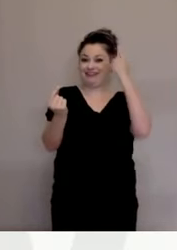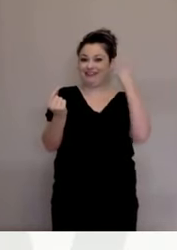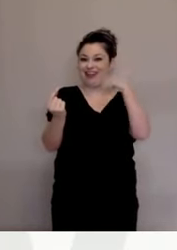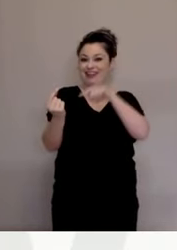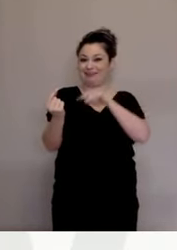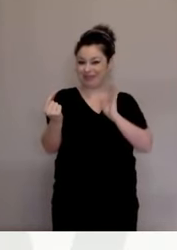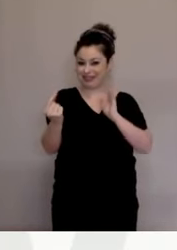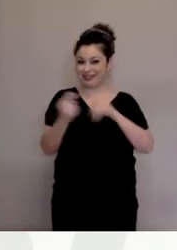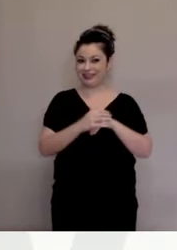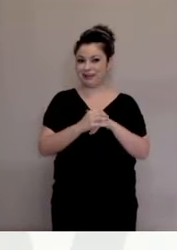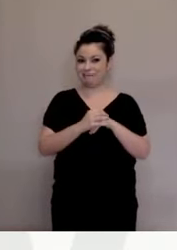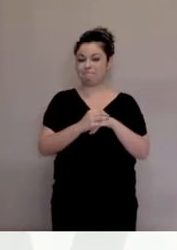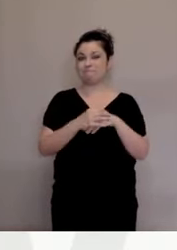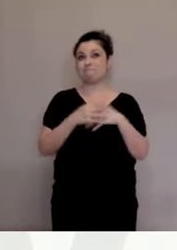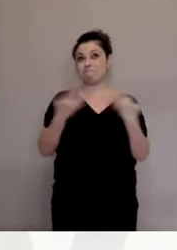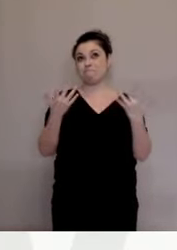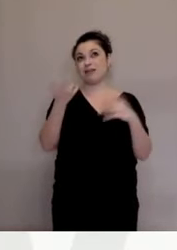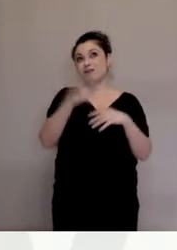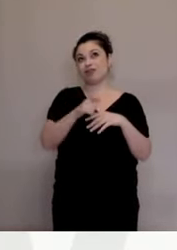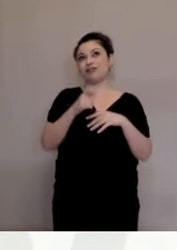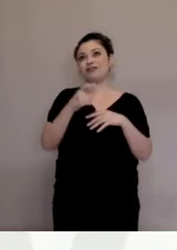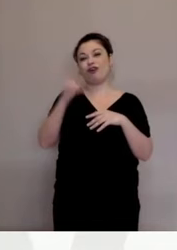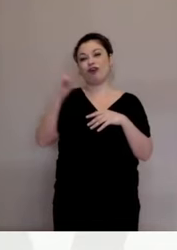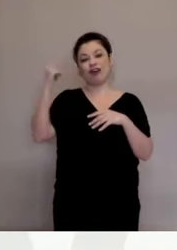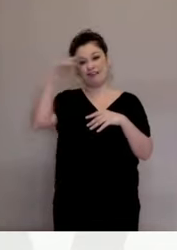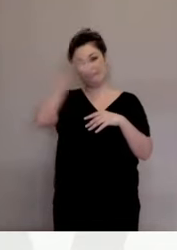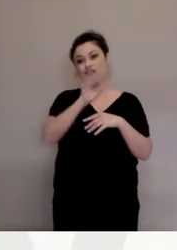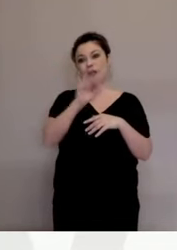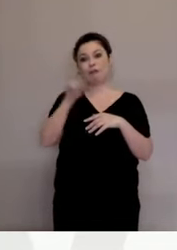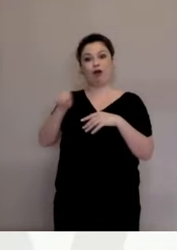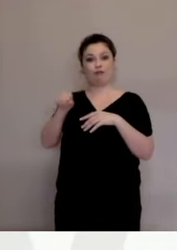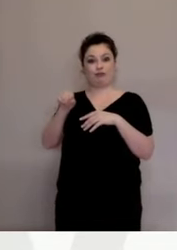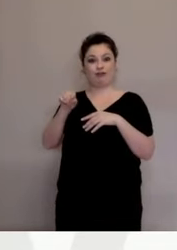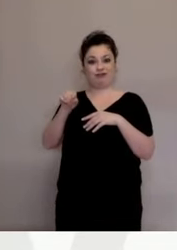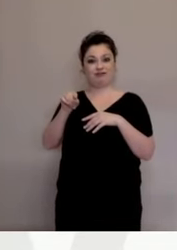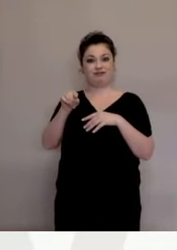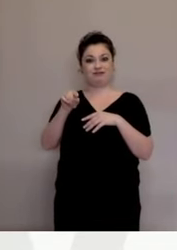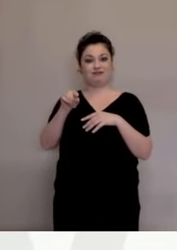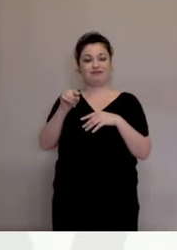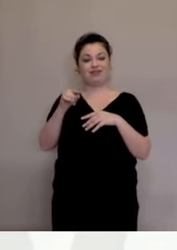perché è quello il difficile, è quella la domanda che